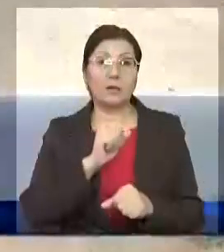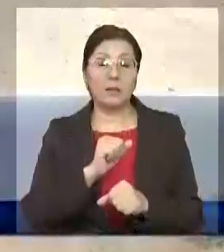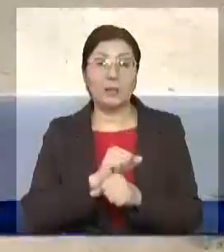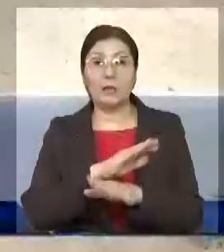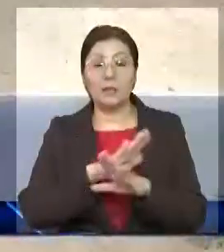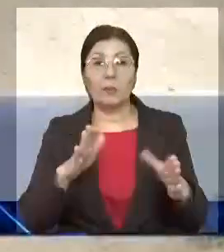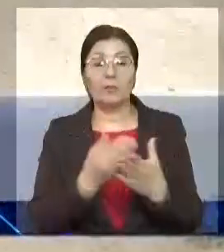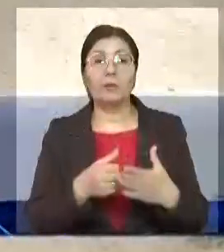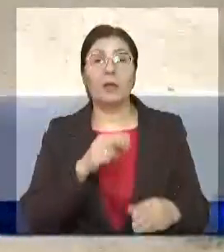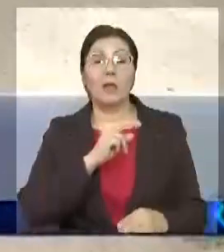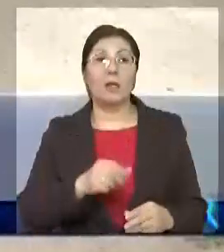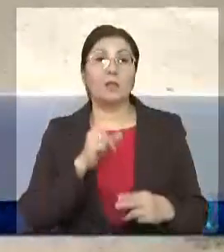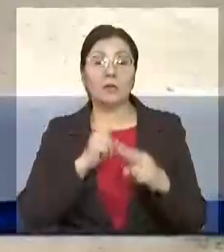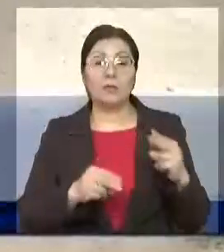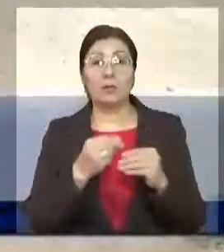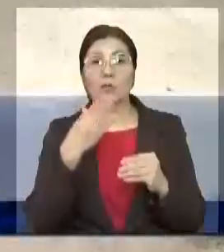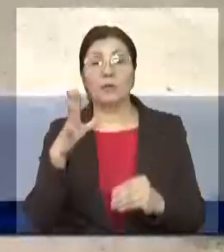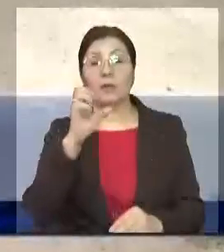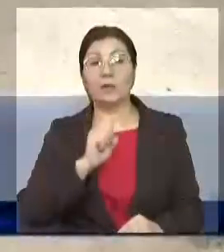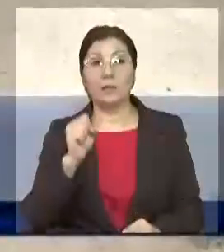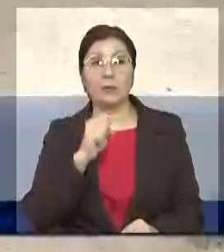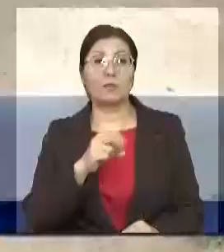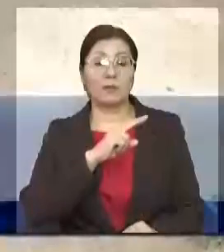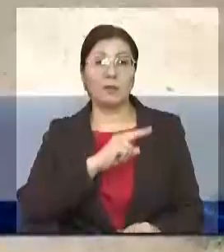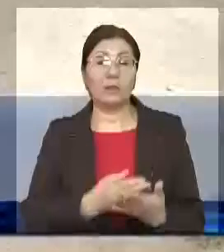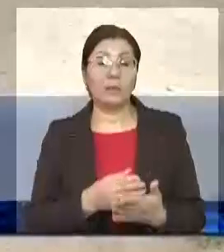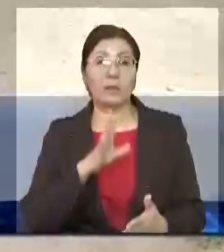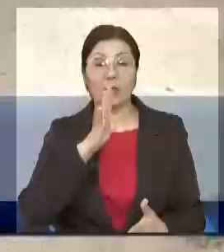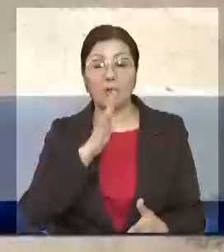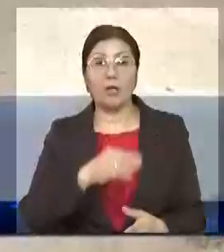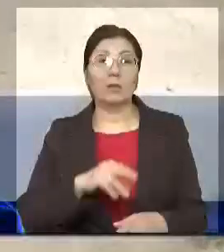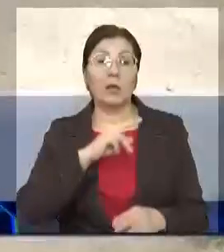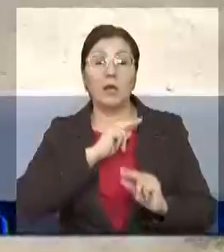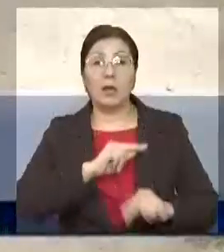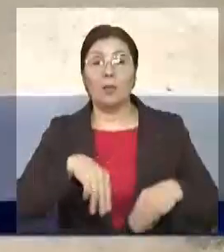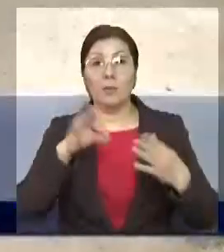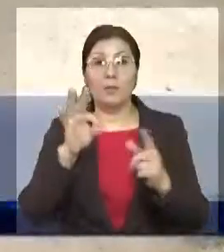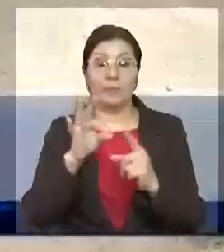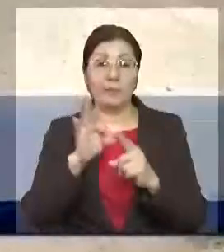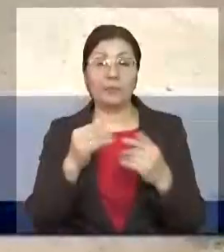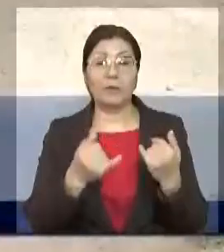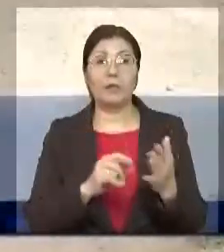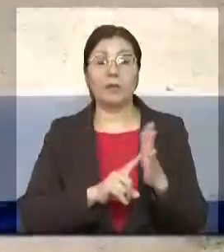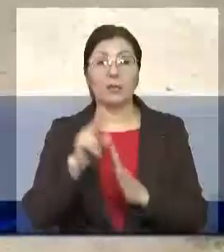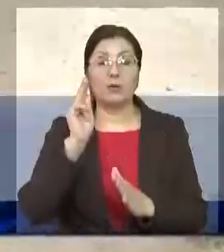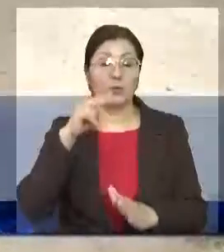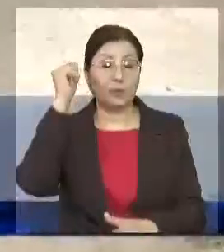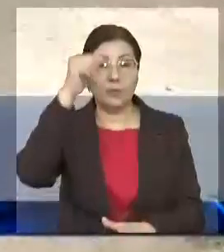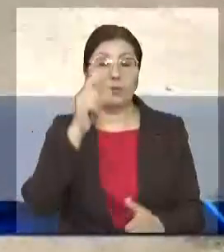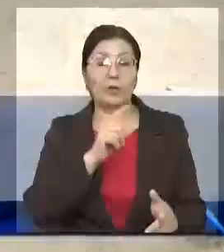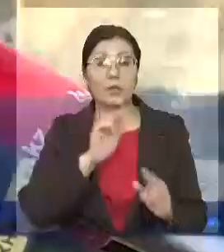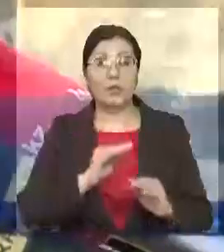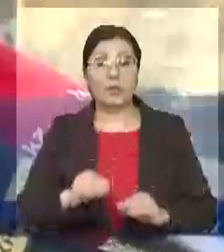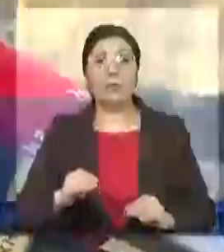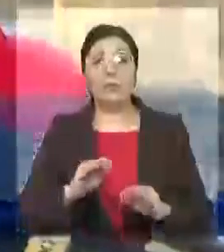планируется до 15 августа. В наших интересах завершить работы в срок или даже раньше. Скоро начнется учебный год, дети должны быть к нему